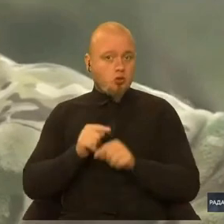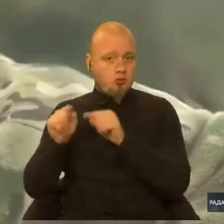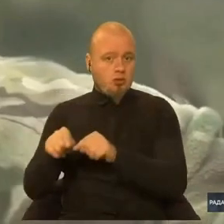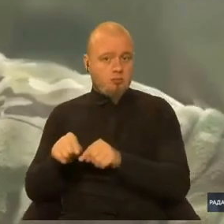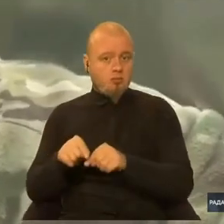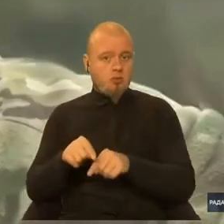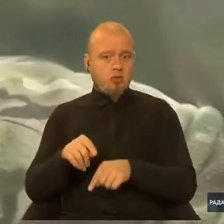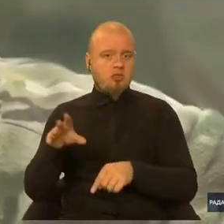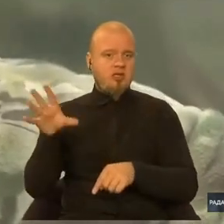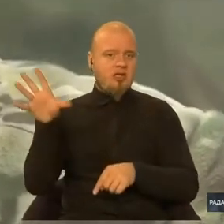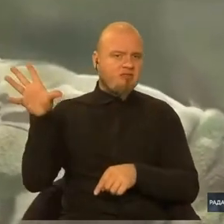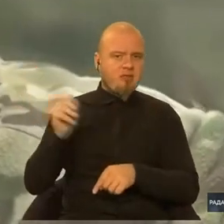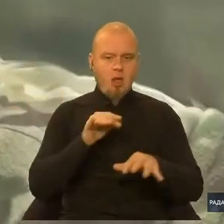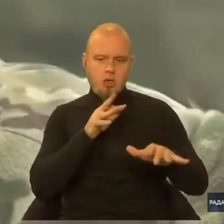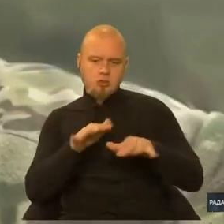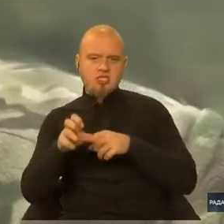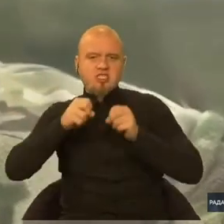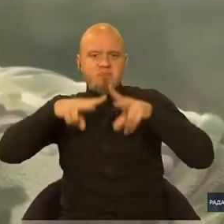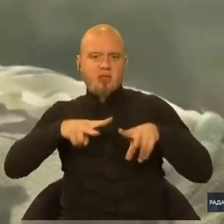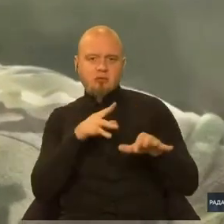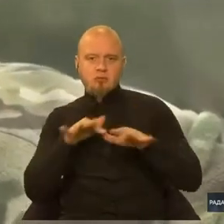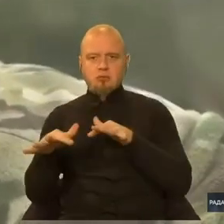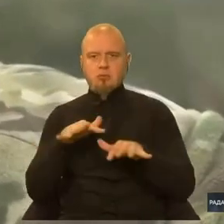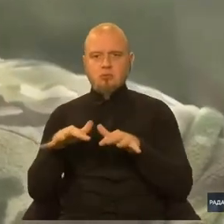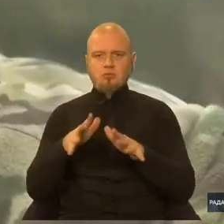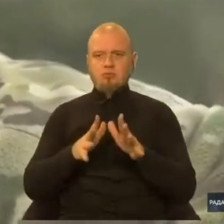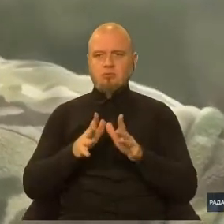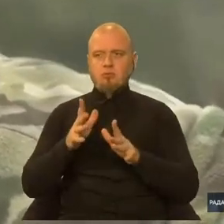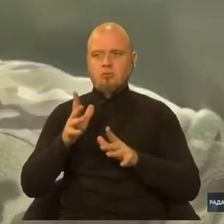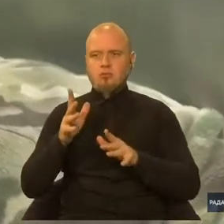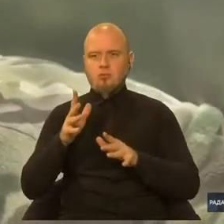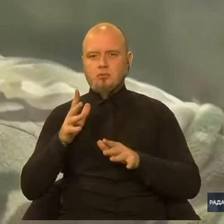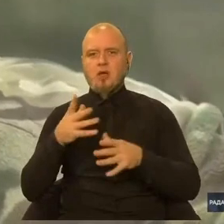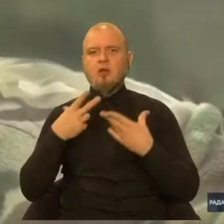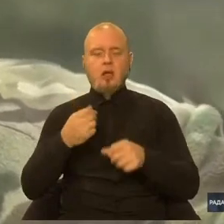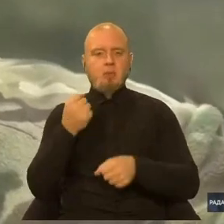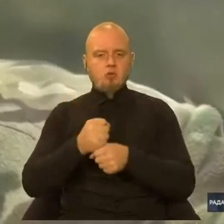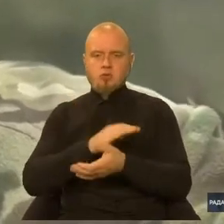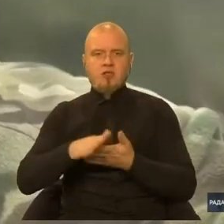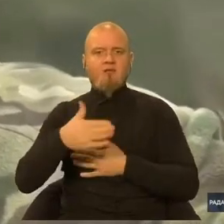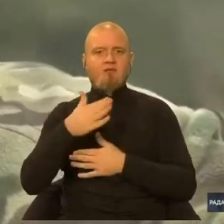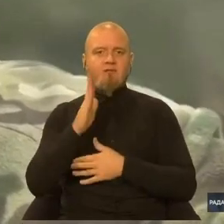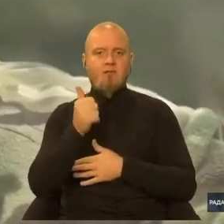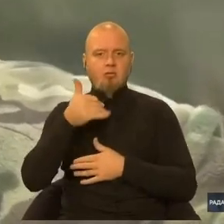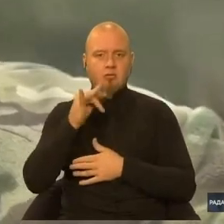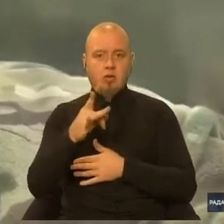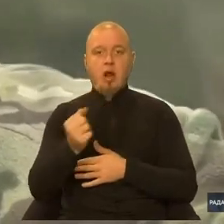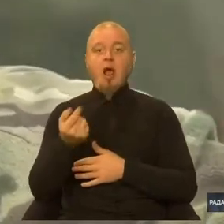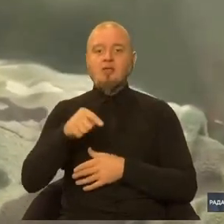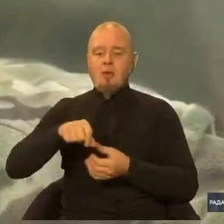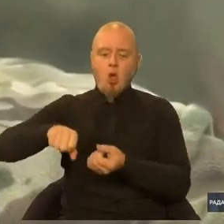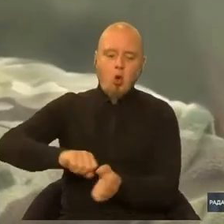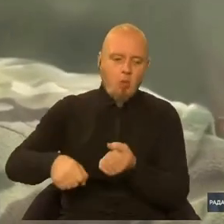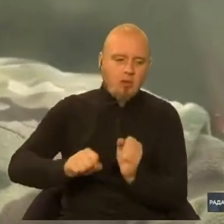з усіма жестами спецури, це працюють вагнерівці. А саме копачі,